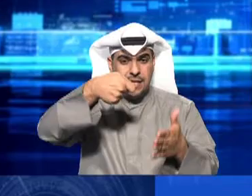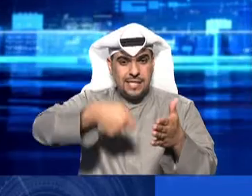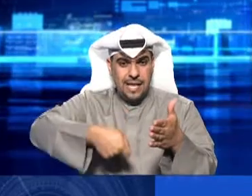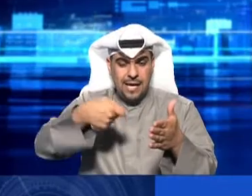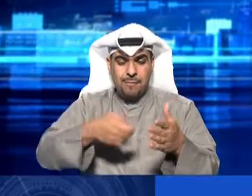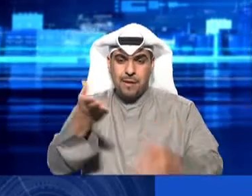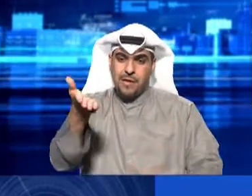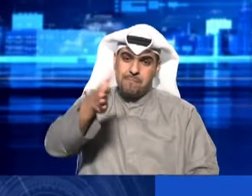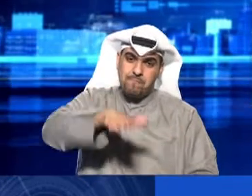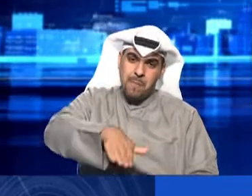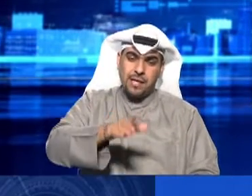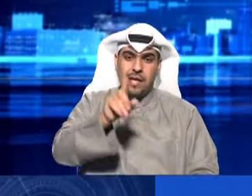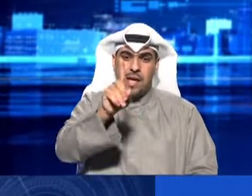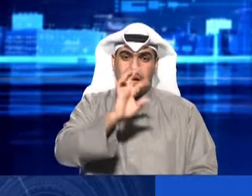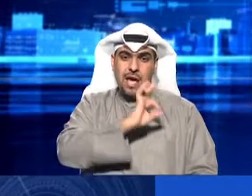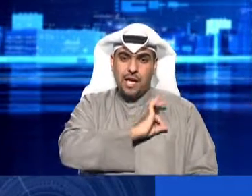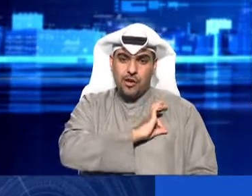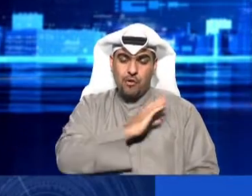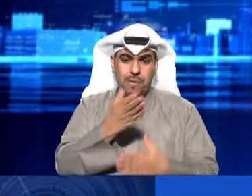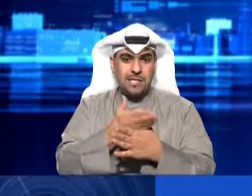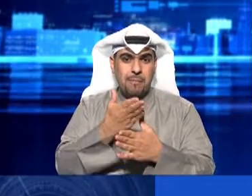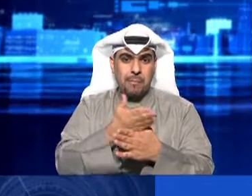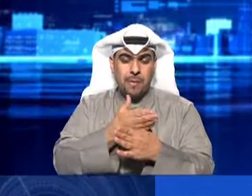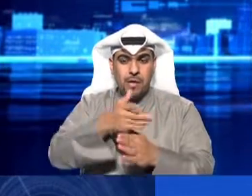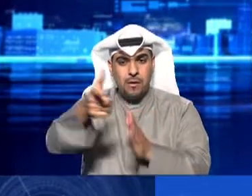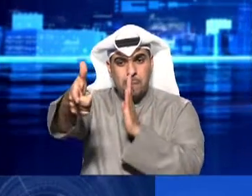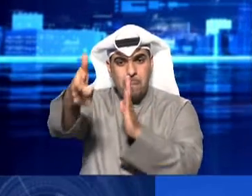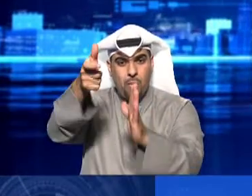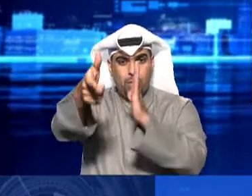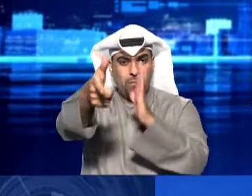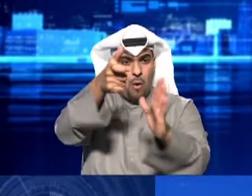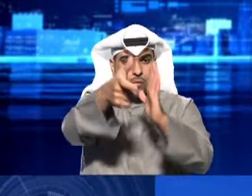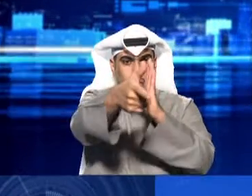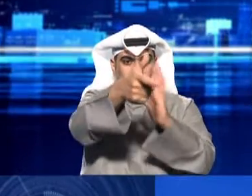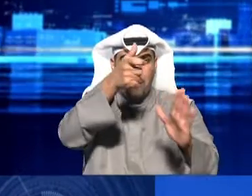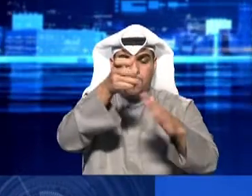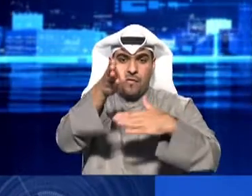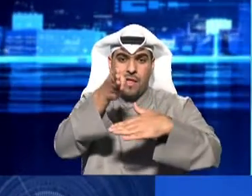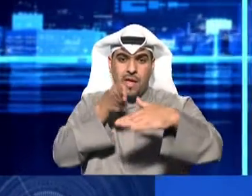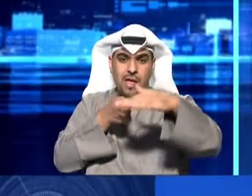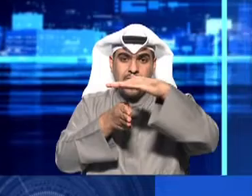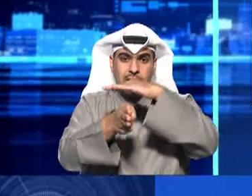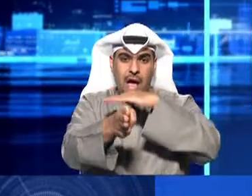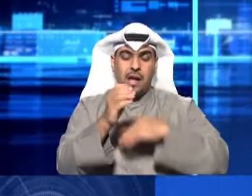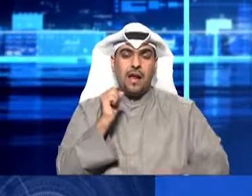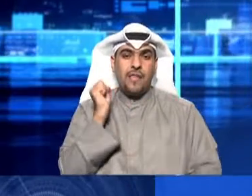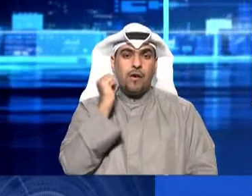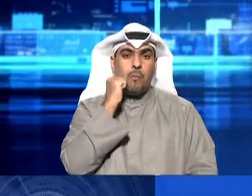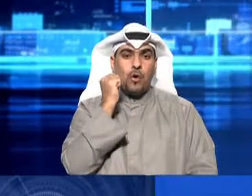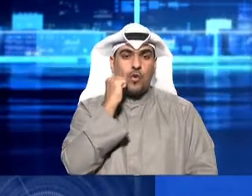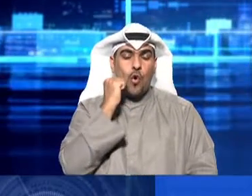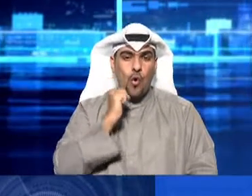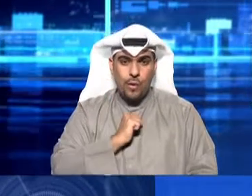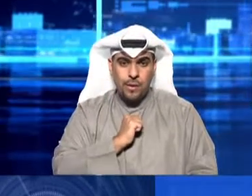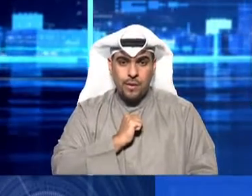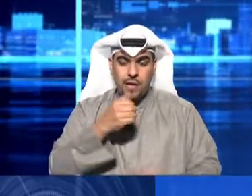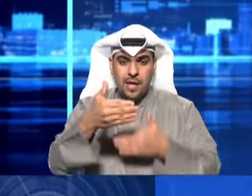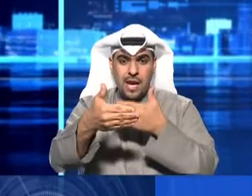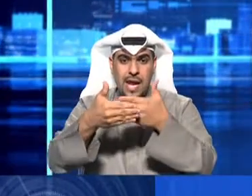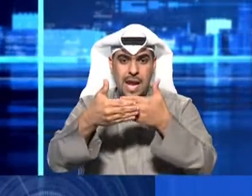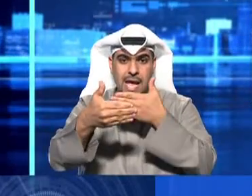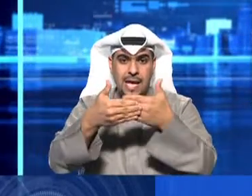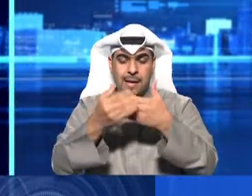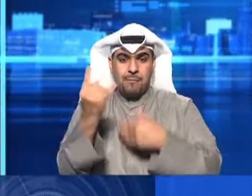مواساته بضحايا حادث إطلاق النار الذي وقع في وسط العاصمة موسكو قرب مبنى إدارة الأمن